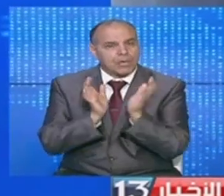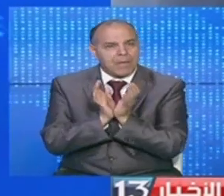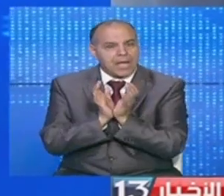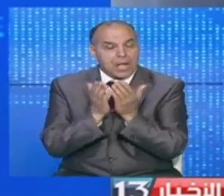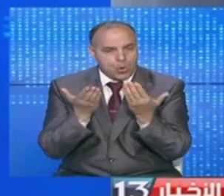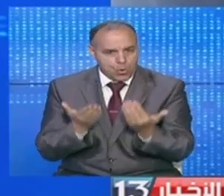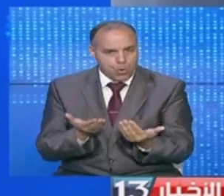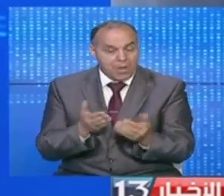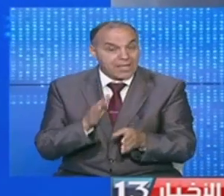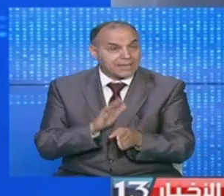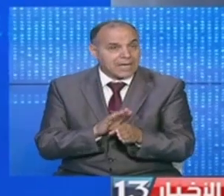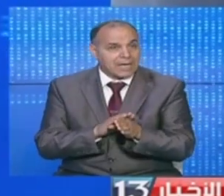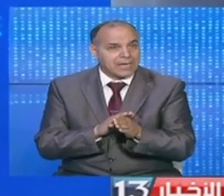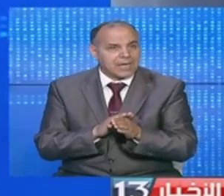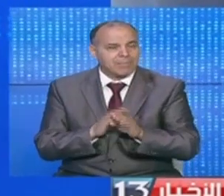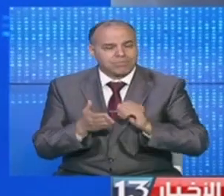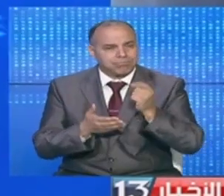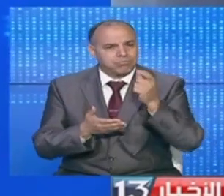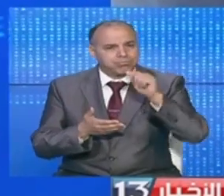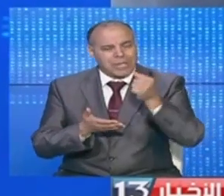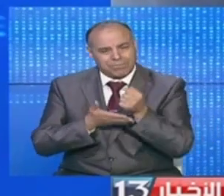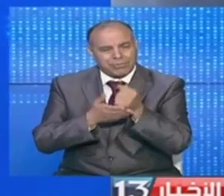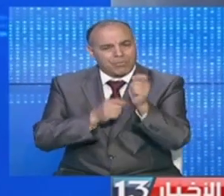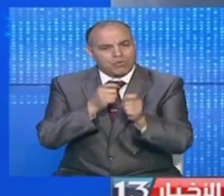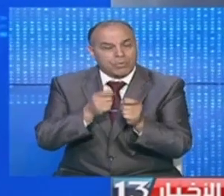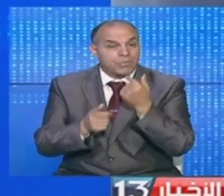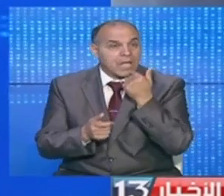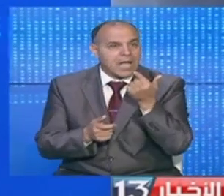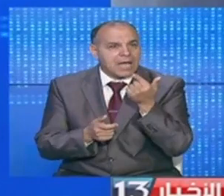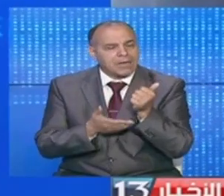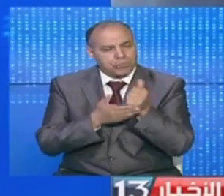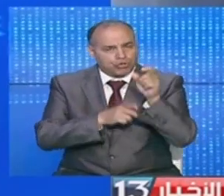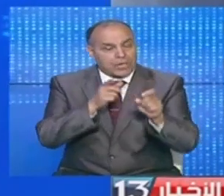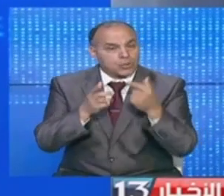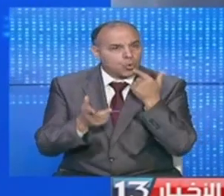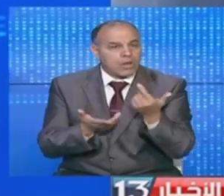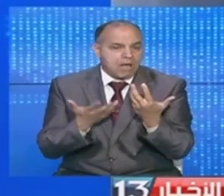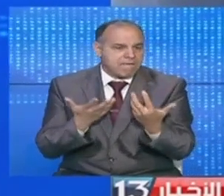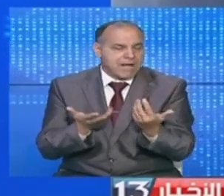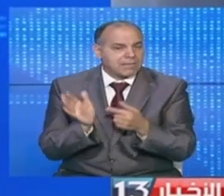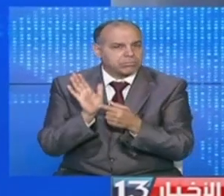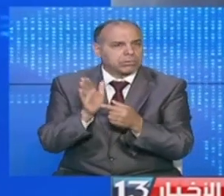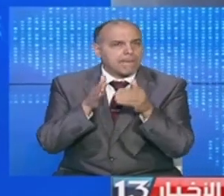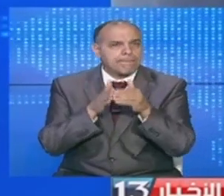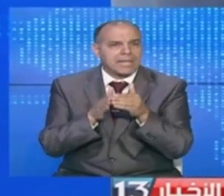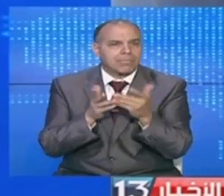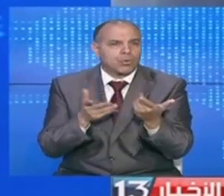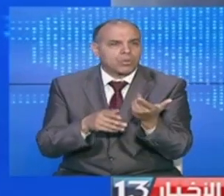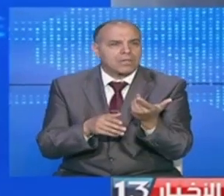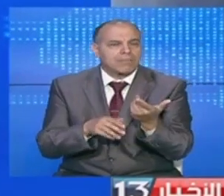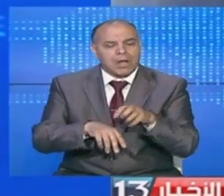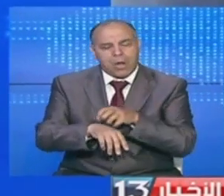الاجتماعية اليوم انطلاق صرف المساعدات المالية الظرفية إلى مستحقيها من الذين تقدموا بمطالب لدى